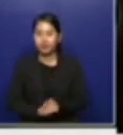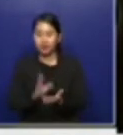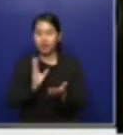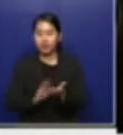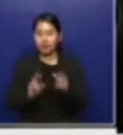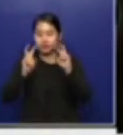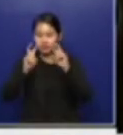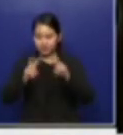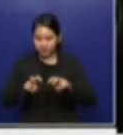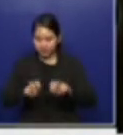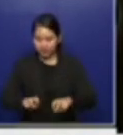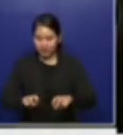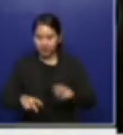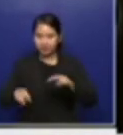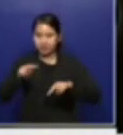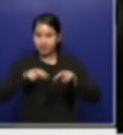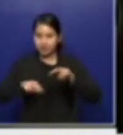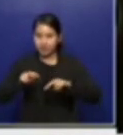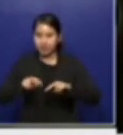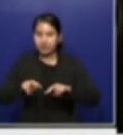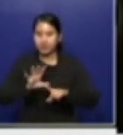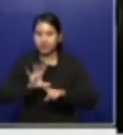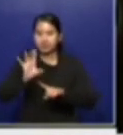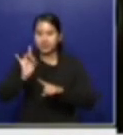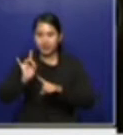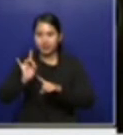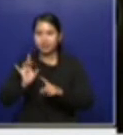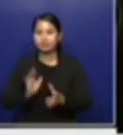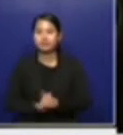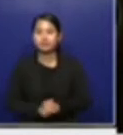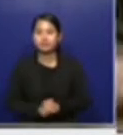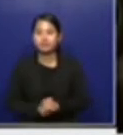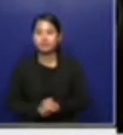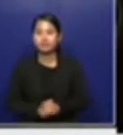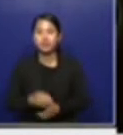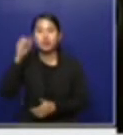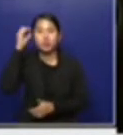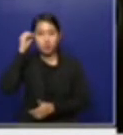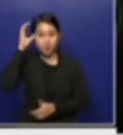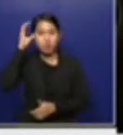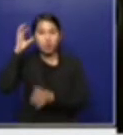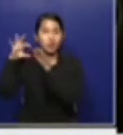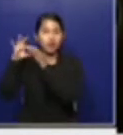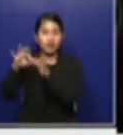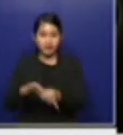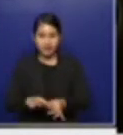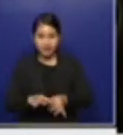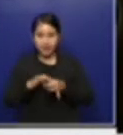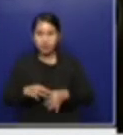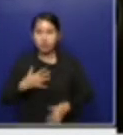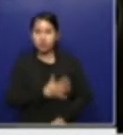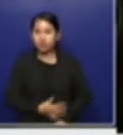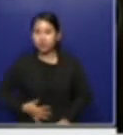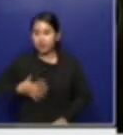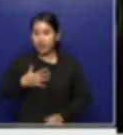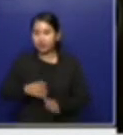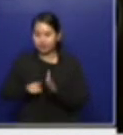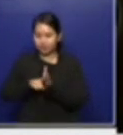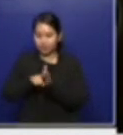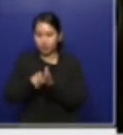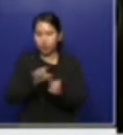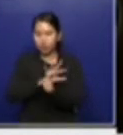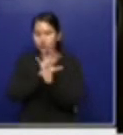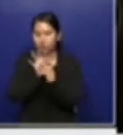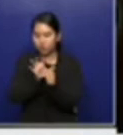ประมวลผลประเด็นปฏิรูปที่8คือความรู้ด้านสุขภาพในเรื่องของโควิดน